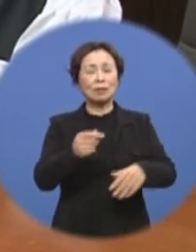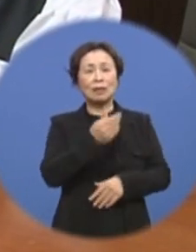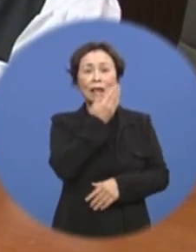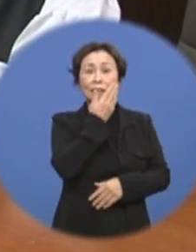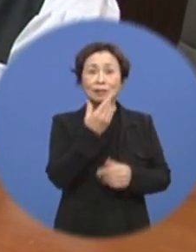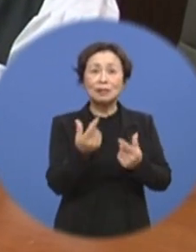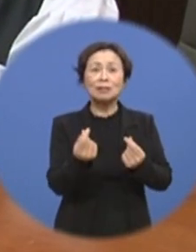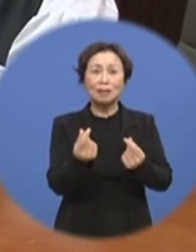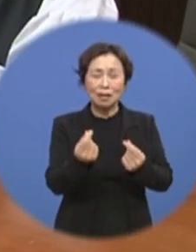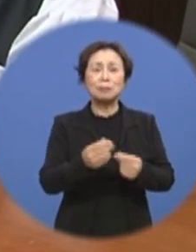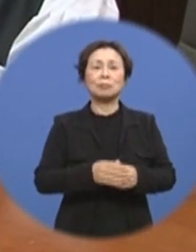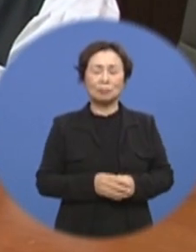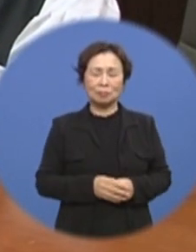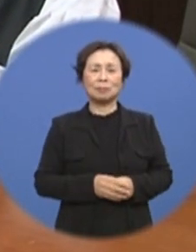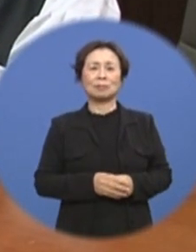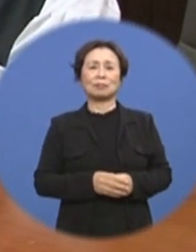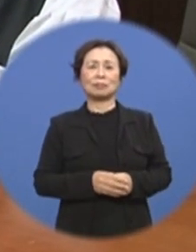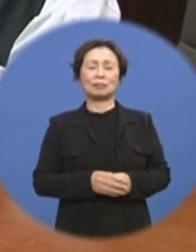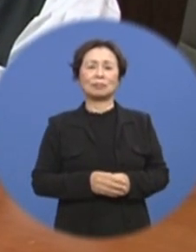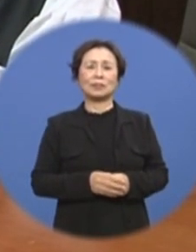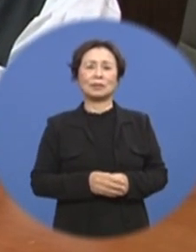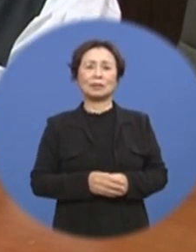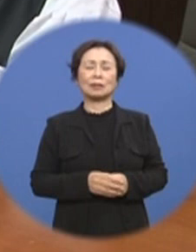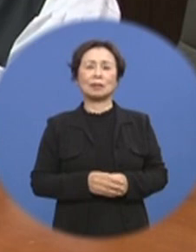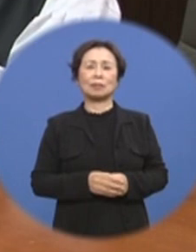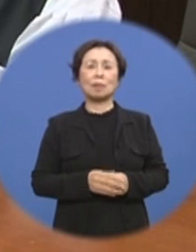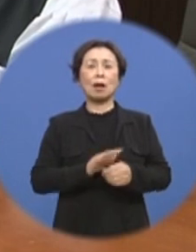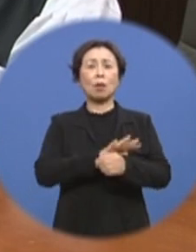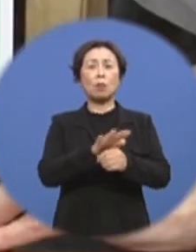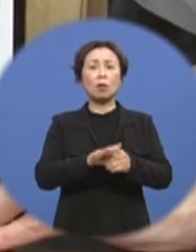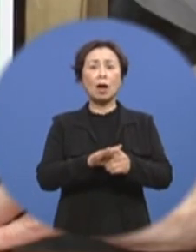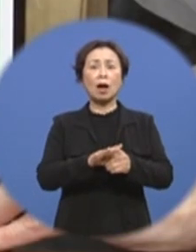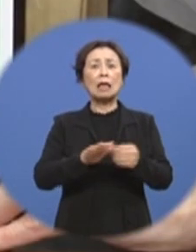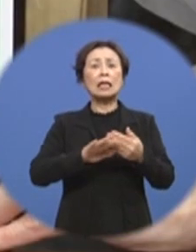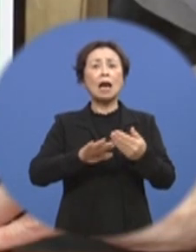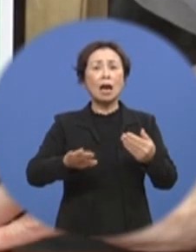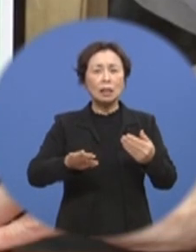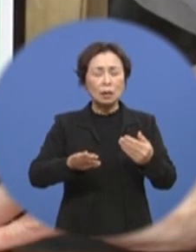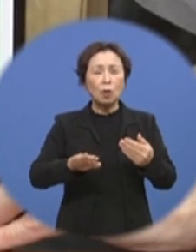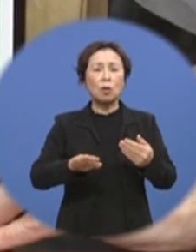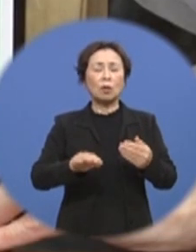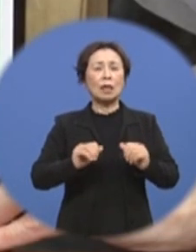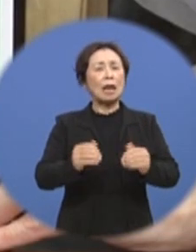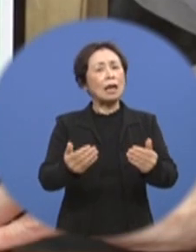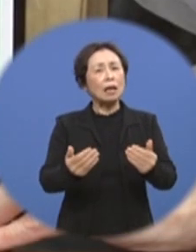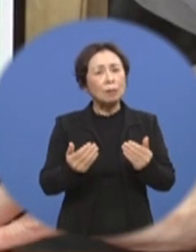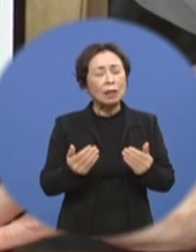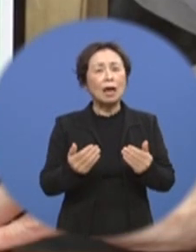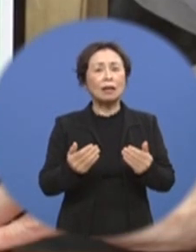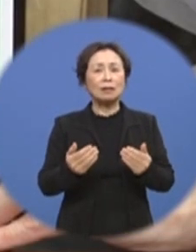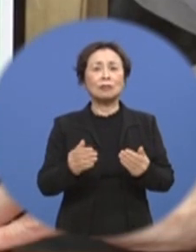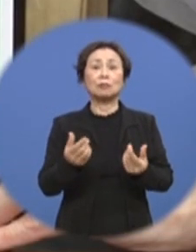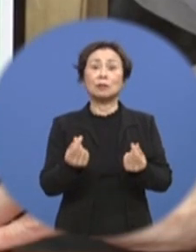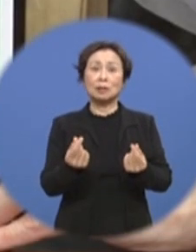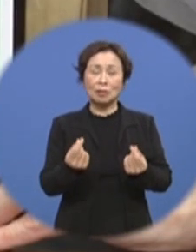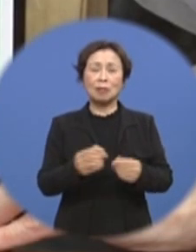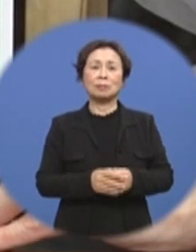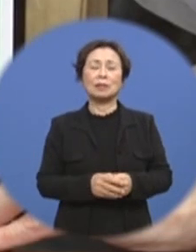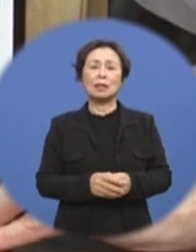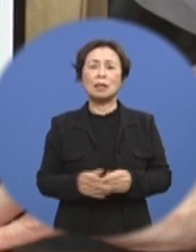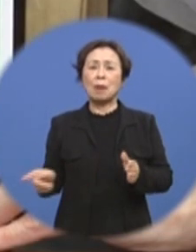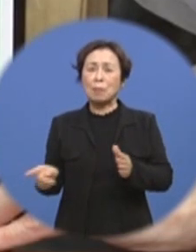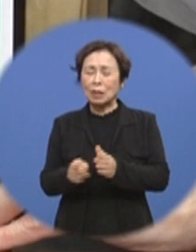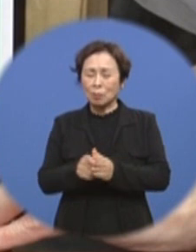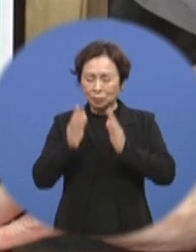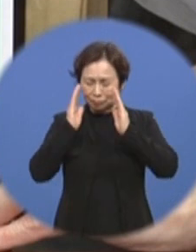あのこれはあの頃の後必ずしも関係なってないやっとかなきゃいけないことだったんでこれはもうずいぶん力 a て